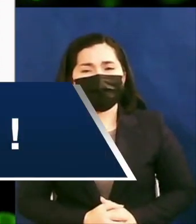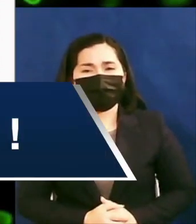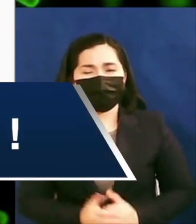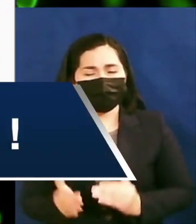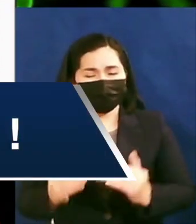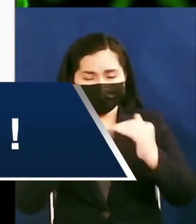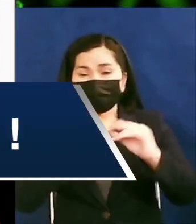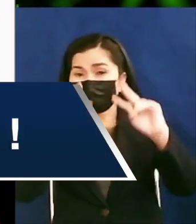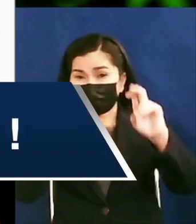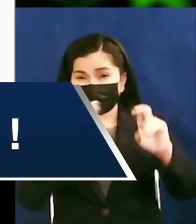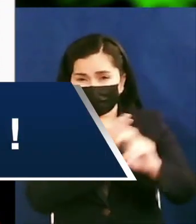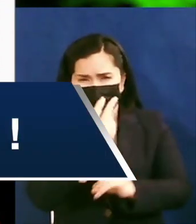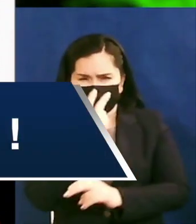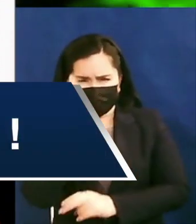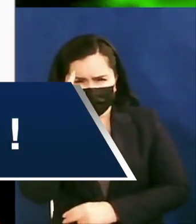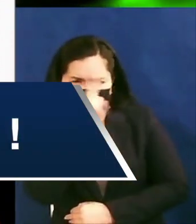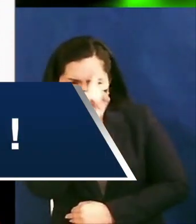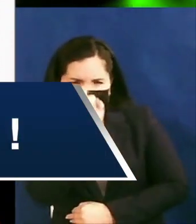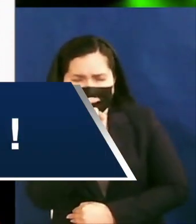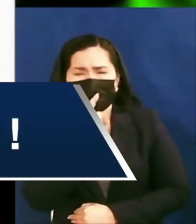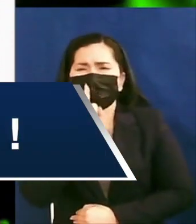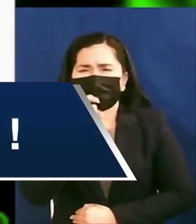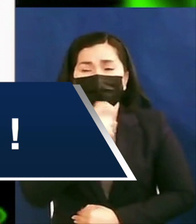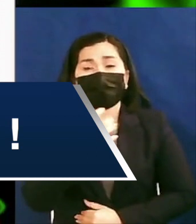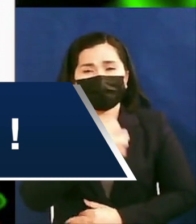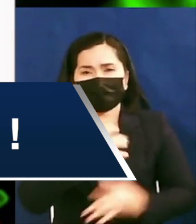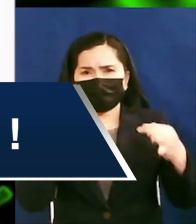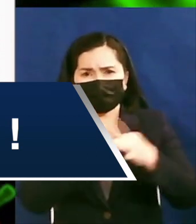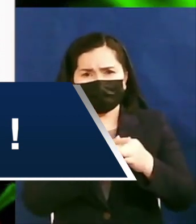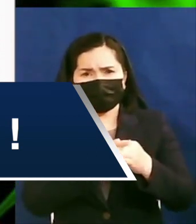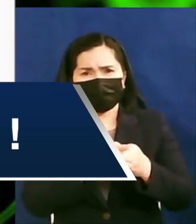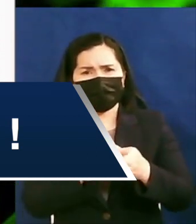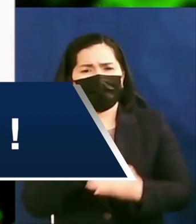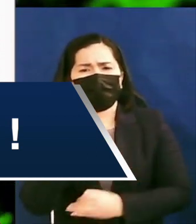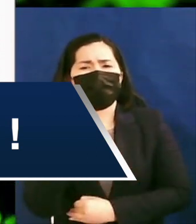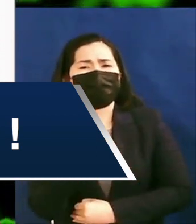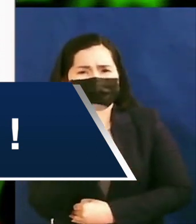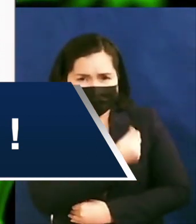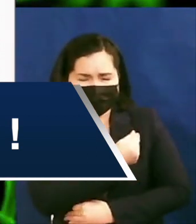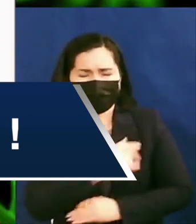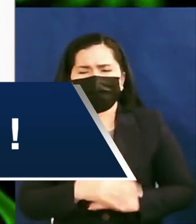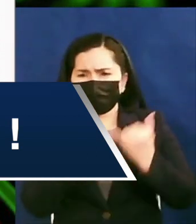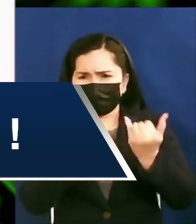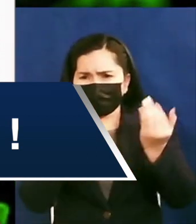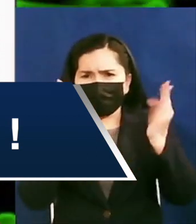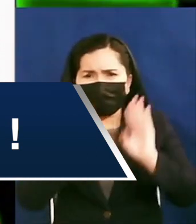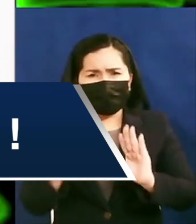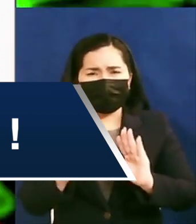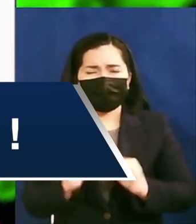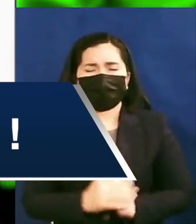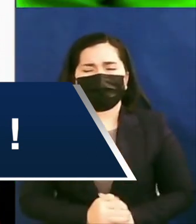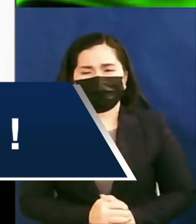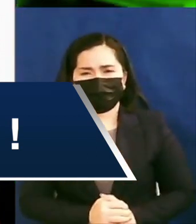จจะมีข้อสงสัยข้อซักถามในเรื่องของสูตรวัคซีนนะครับในขณะนี้เป็นอย่างไรนะครับต้องเรียนว่